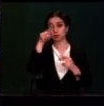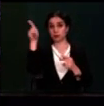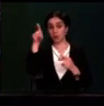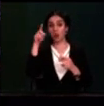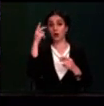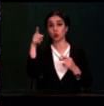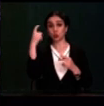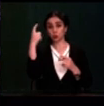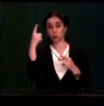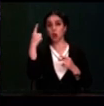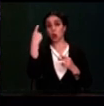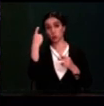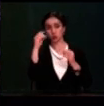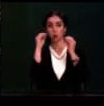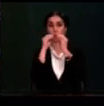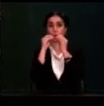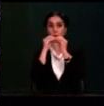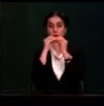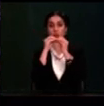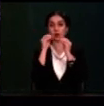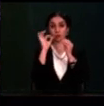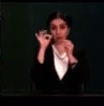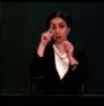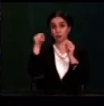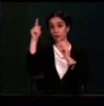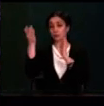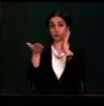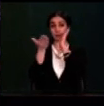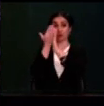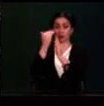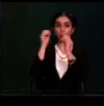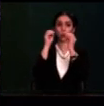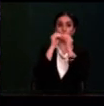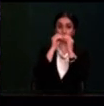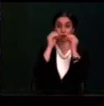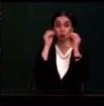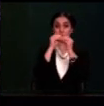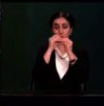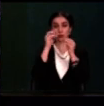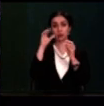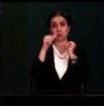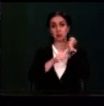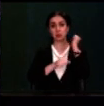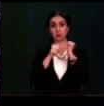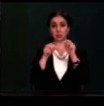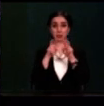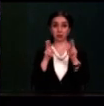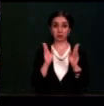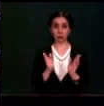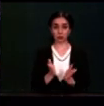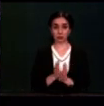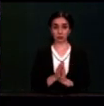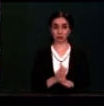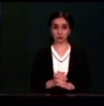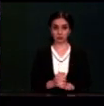dan esa 10 chiqadi. Demak, MY kesmaning uzunligi 10 metrga teng.